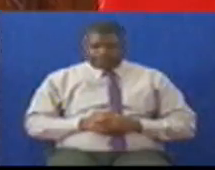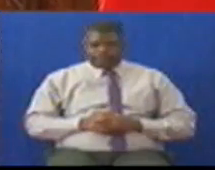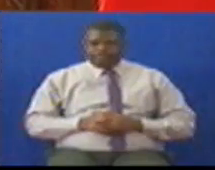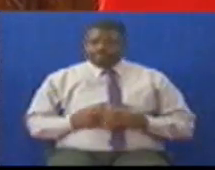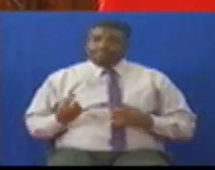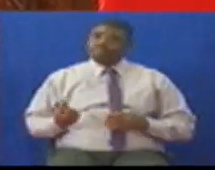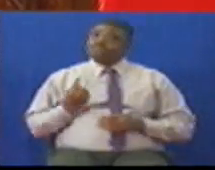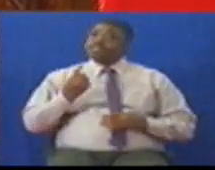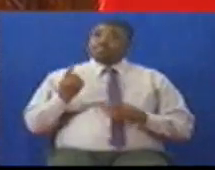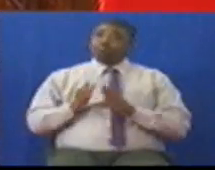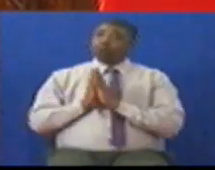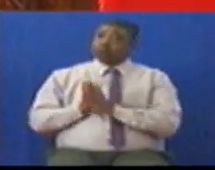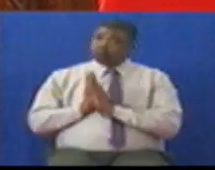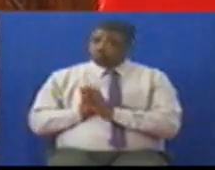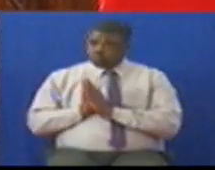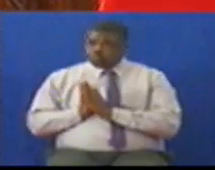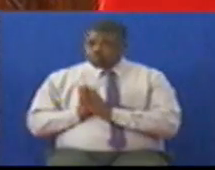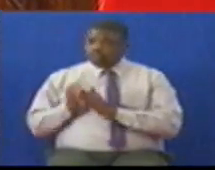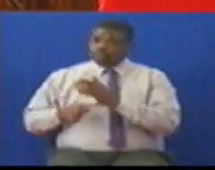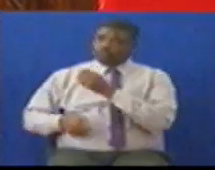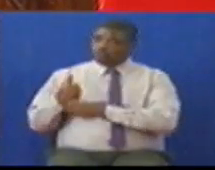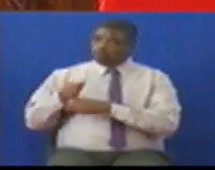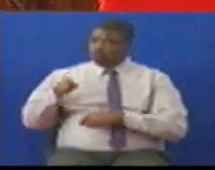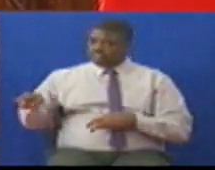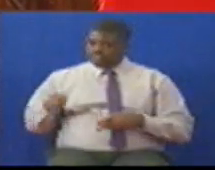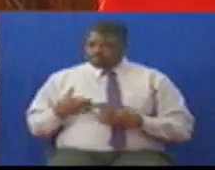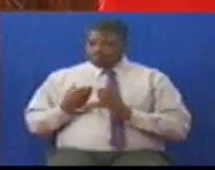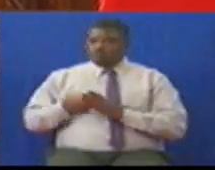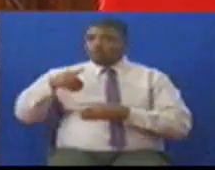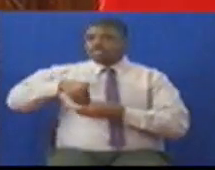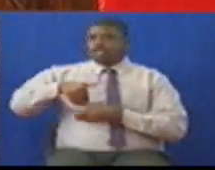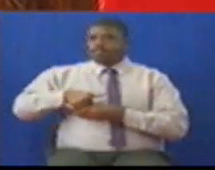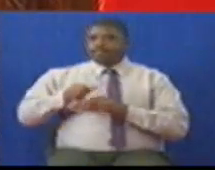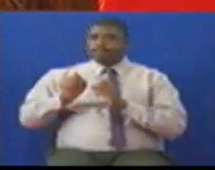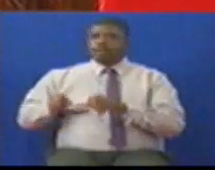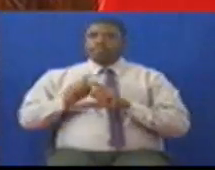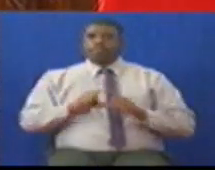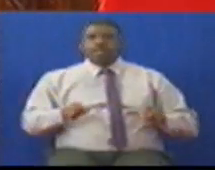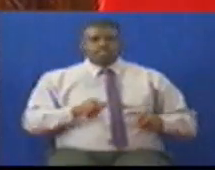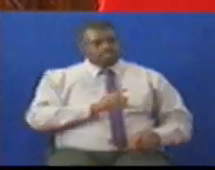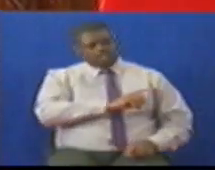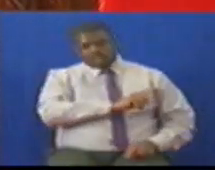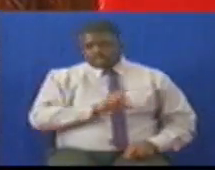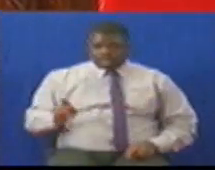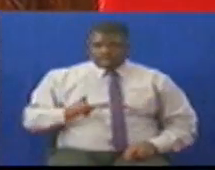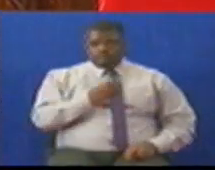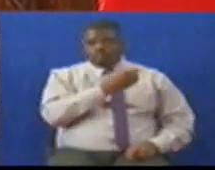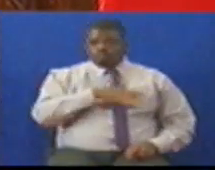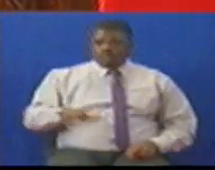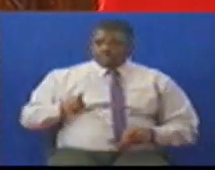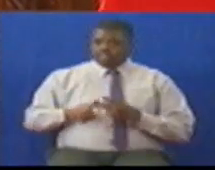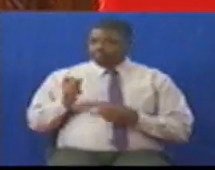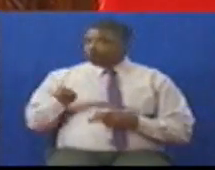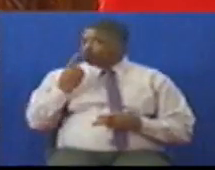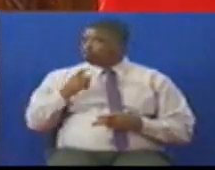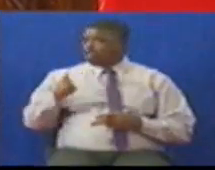upekee napenda kutoa shukrani zangu za dhati kwa viongozi pamoja na wanachama wetu wa ngazi mbalimbali kwenye kanda ya Pwani na hususani wilaya Mkuranga